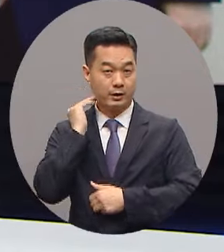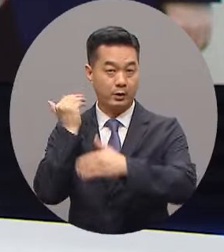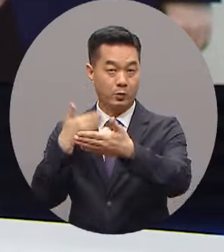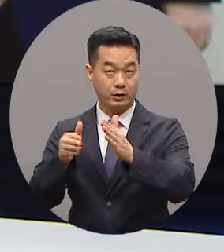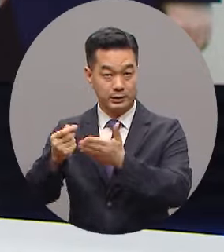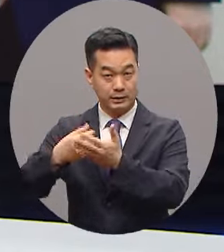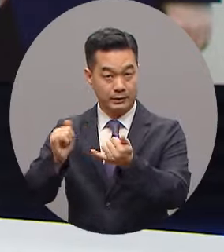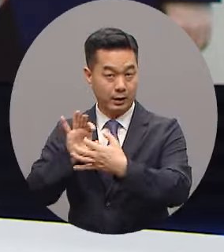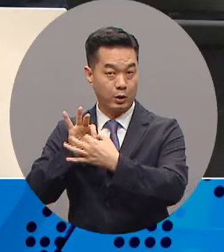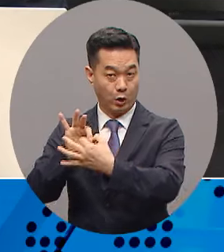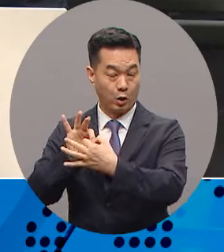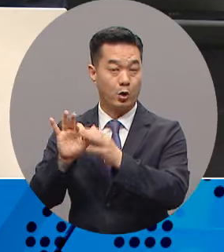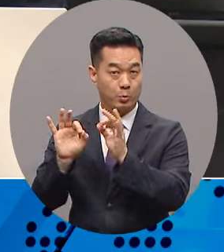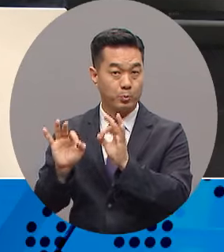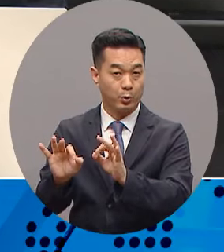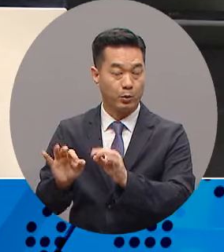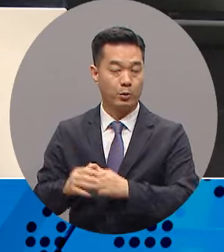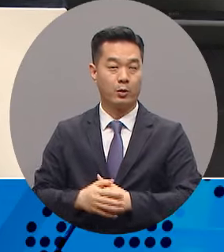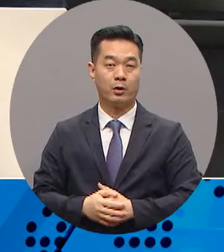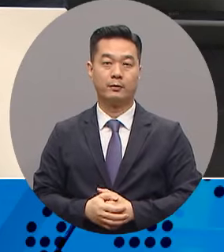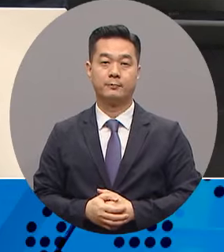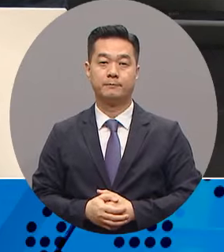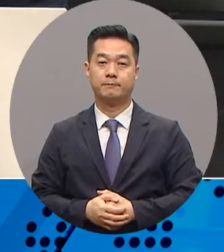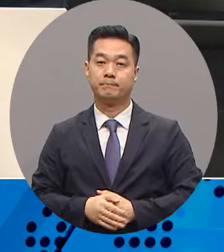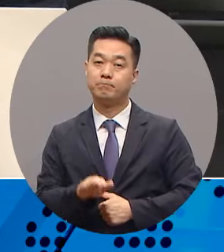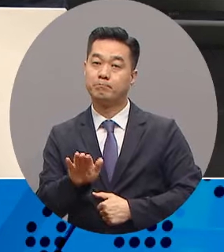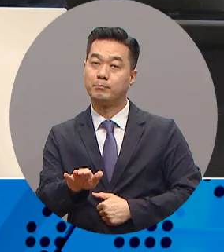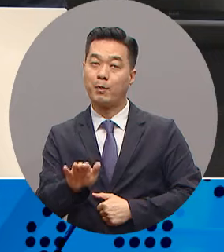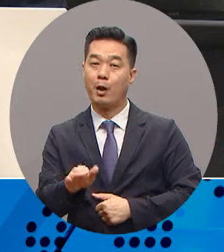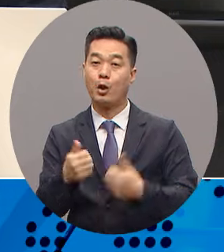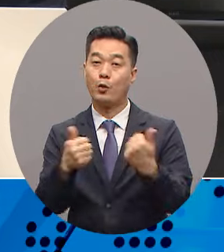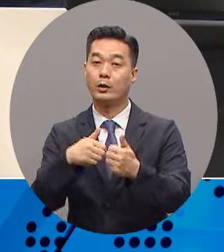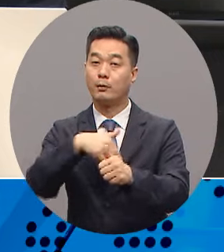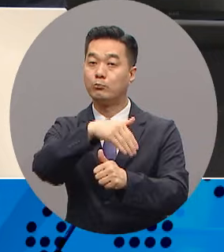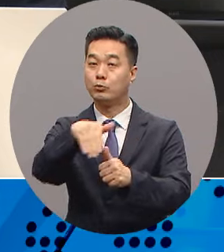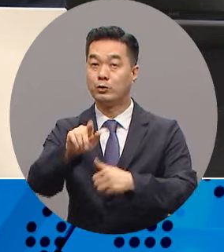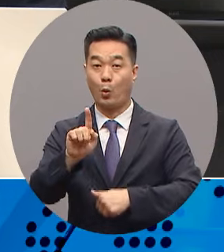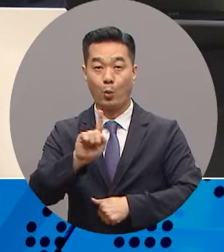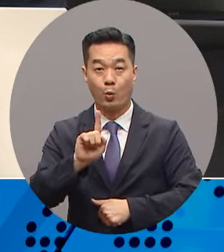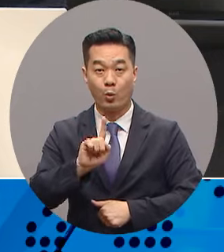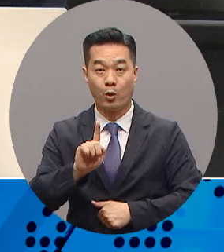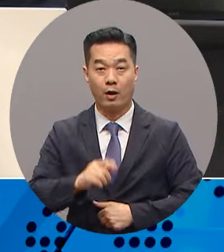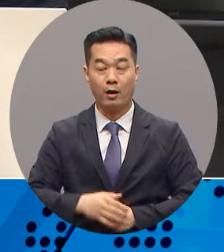있는 취재 기자 연결해 보겠습니다 김민찬 기자 먼저 회담 분위기는